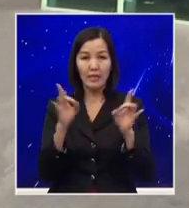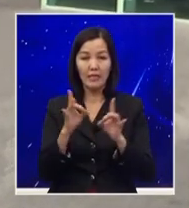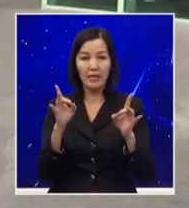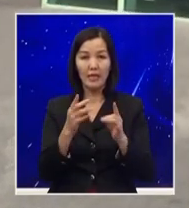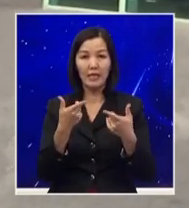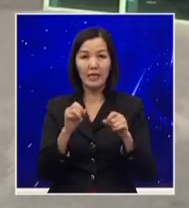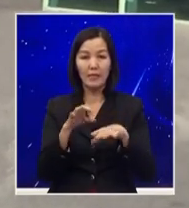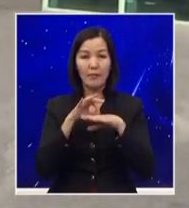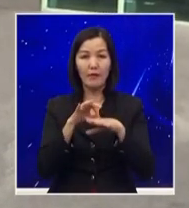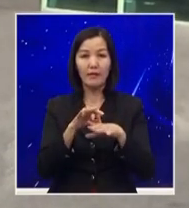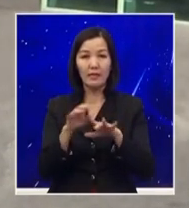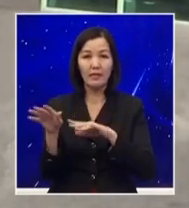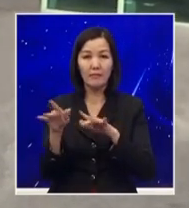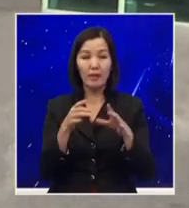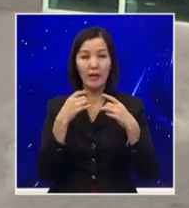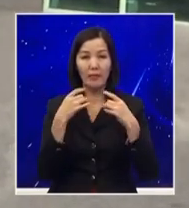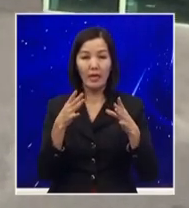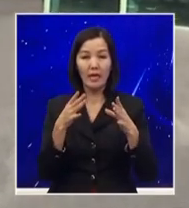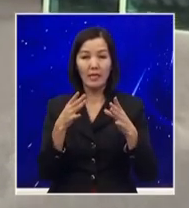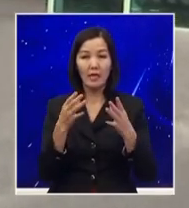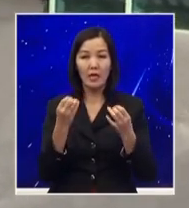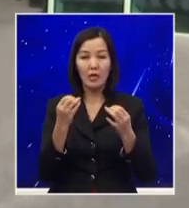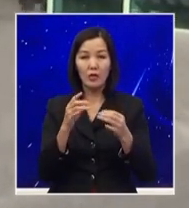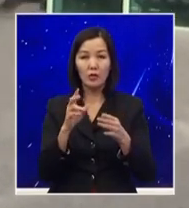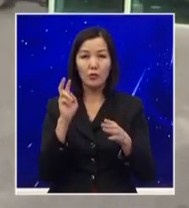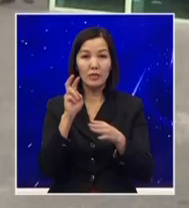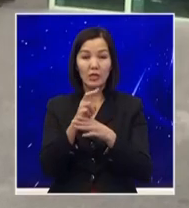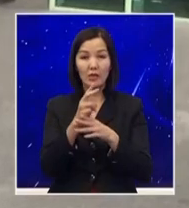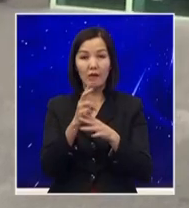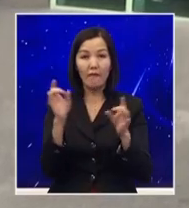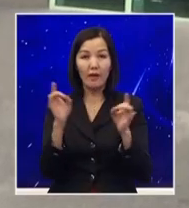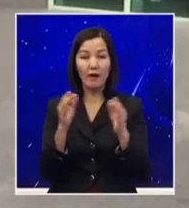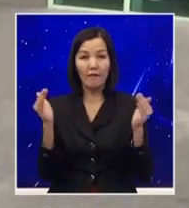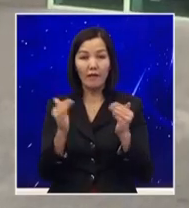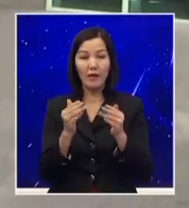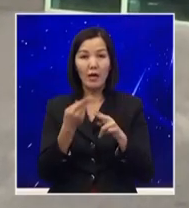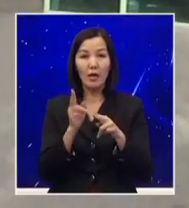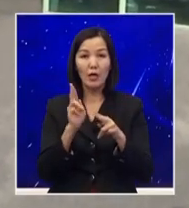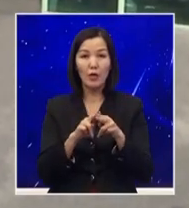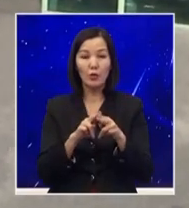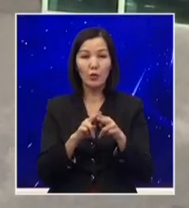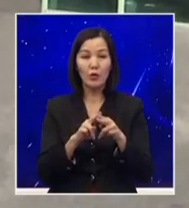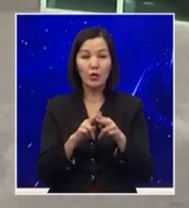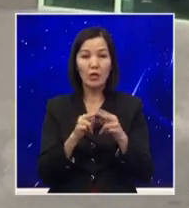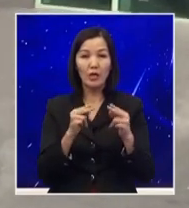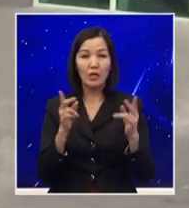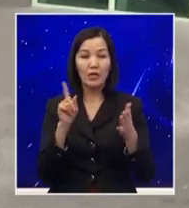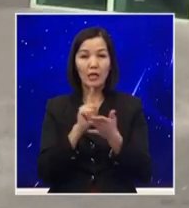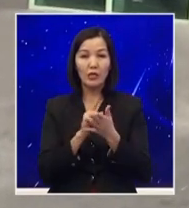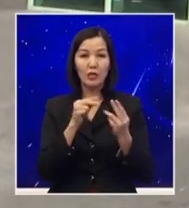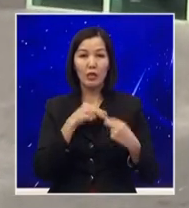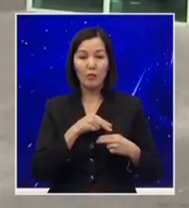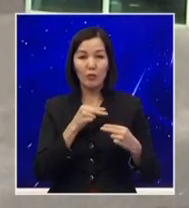проводилось мероприятие. Кроме этого, зашли в кафе, которое должно работать на вынос, но сегодня там